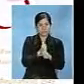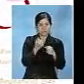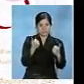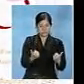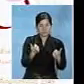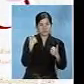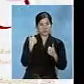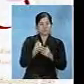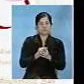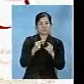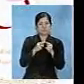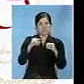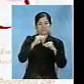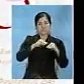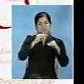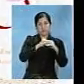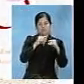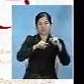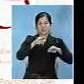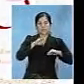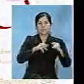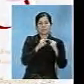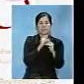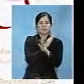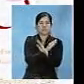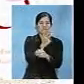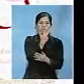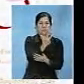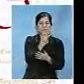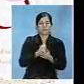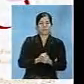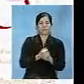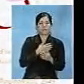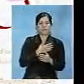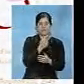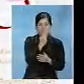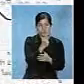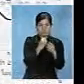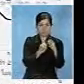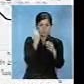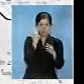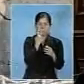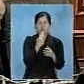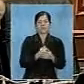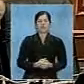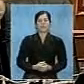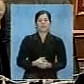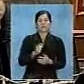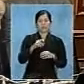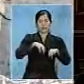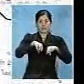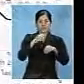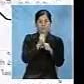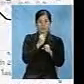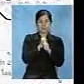าดที่มากกว่าครั้งนั้นถึงประมาณ3เท่าขอภาพใช้ถัดไปเลยนะครับในการดำเนินการร